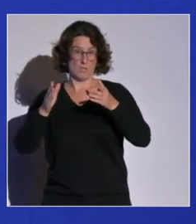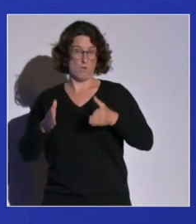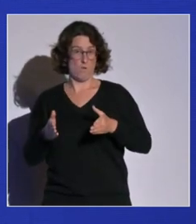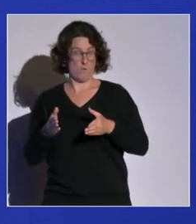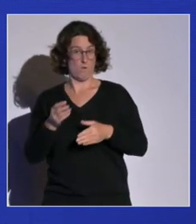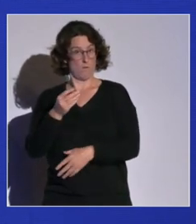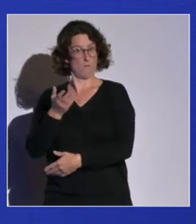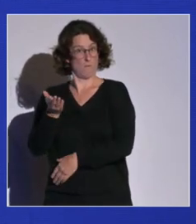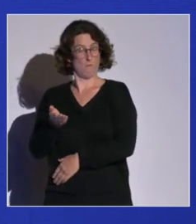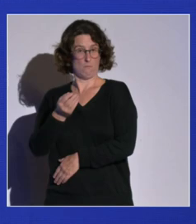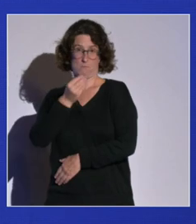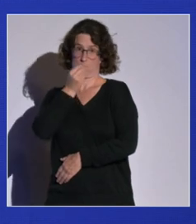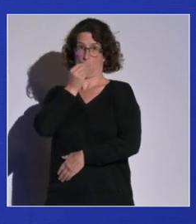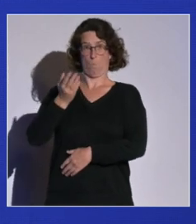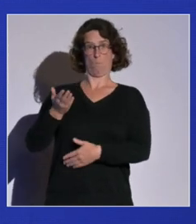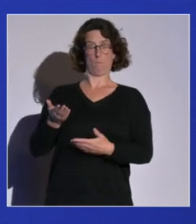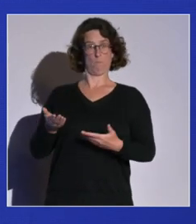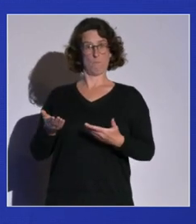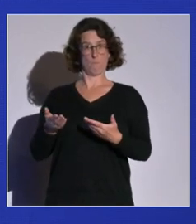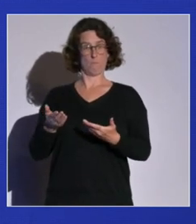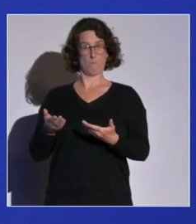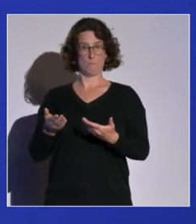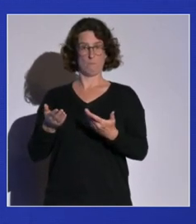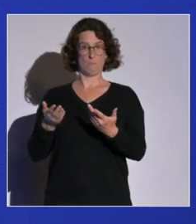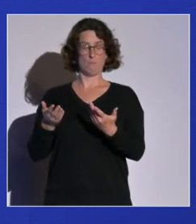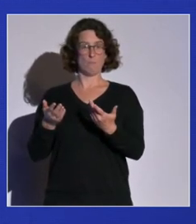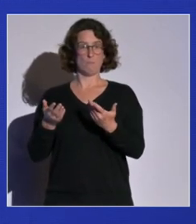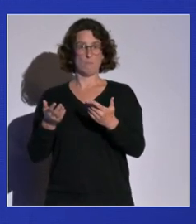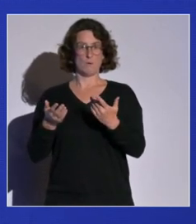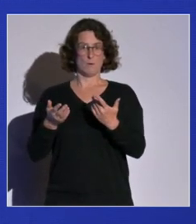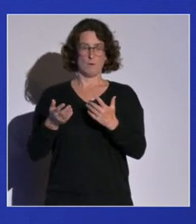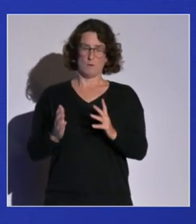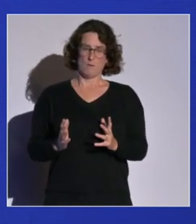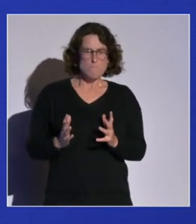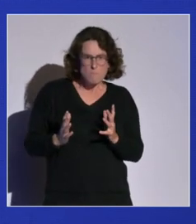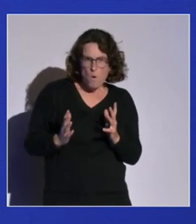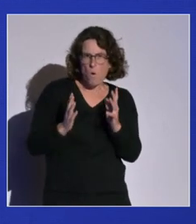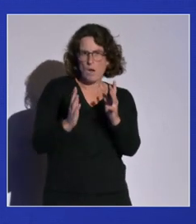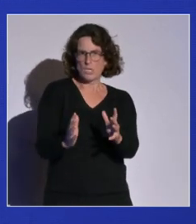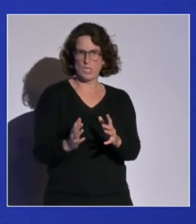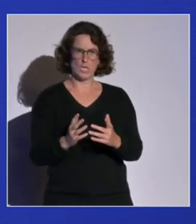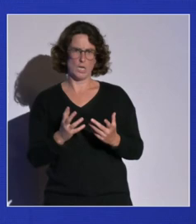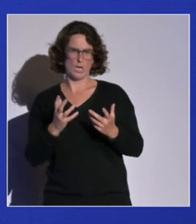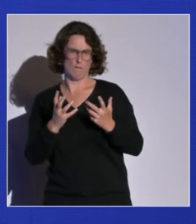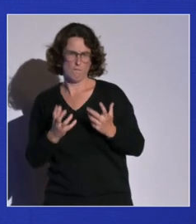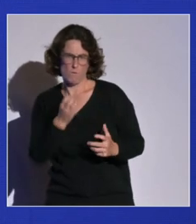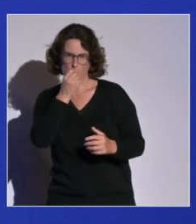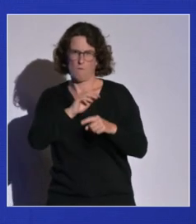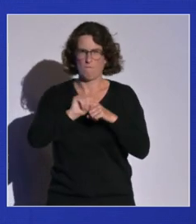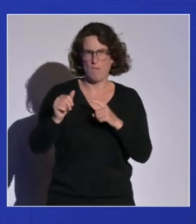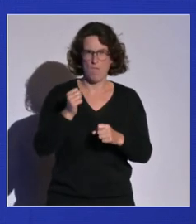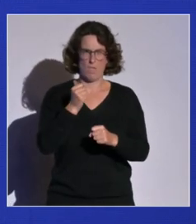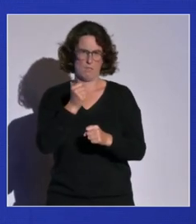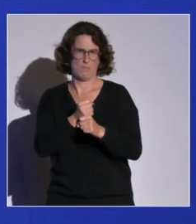Aujourd'hui. Et des enseignants brillants, dévoués, engagés, qui croient à cet